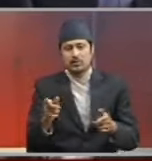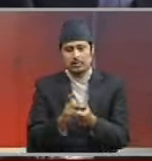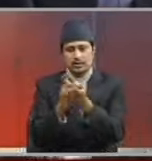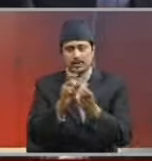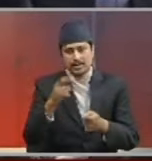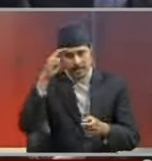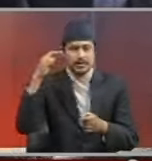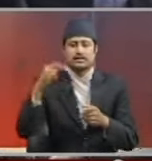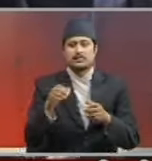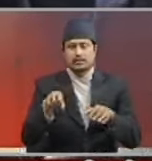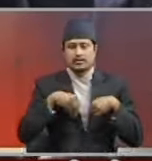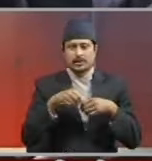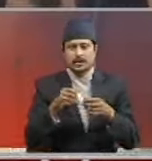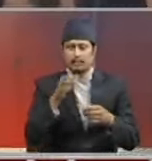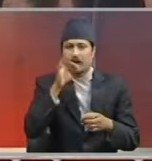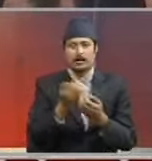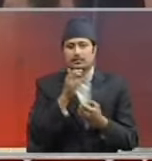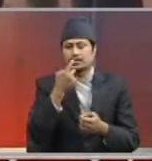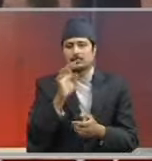राजनीतिक सहमति कायम गर्ने भन्ने भएको छ।